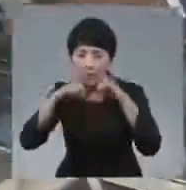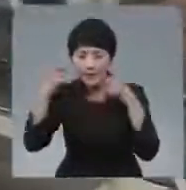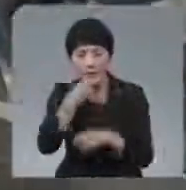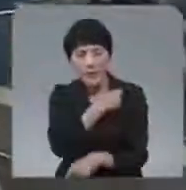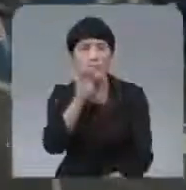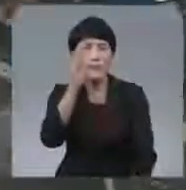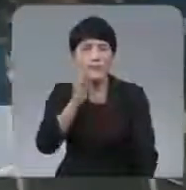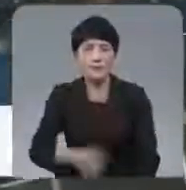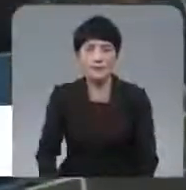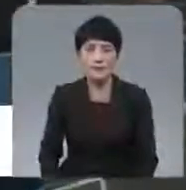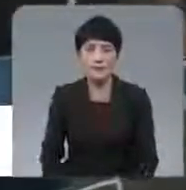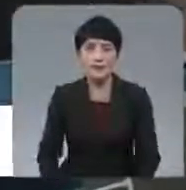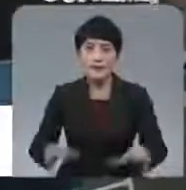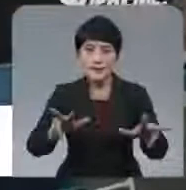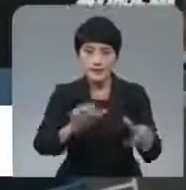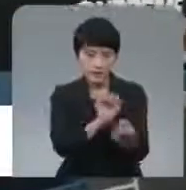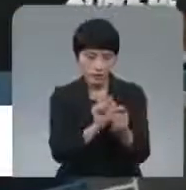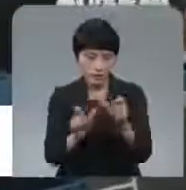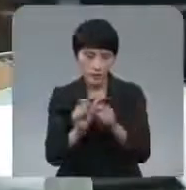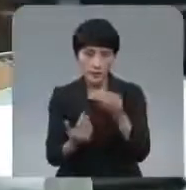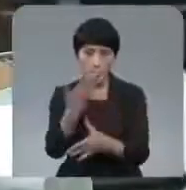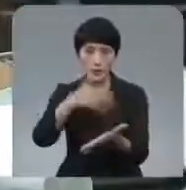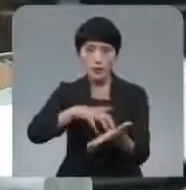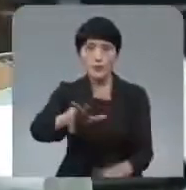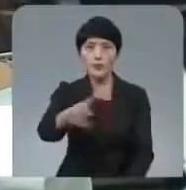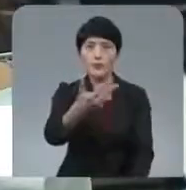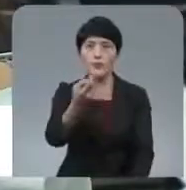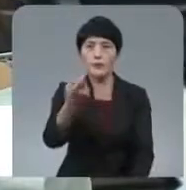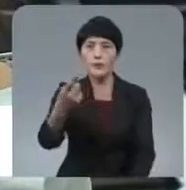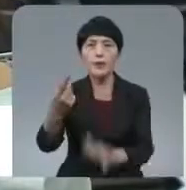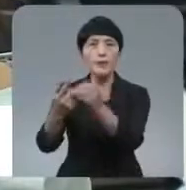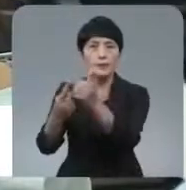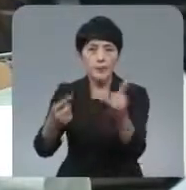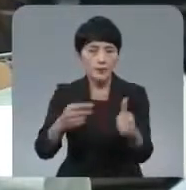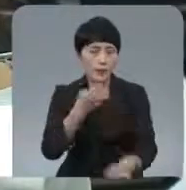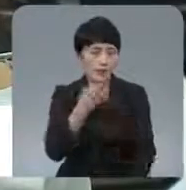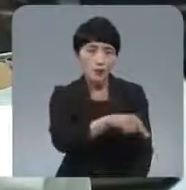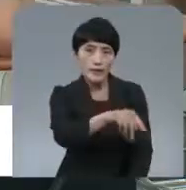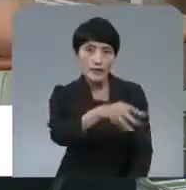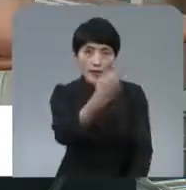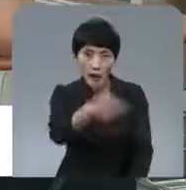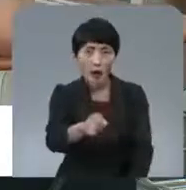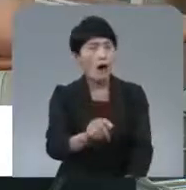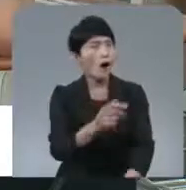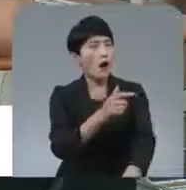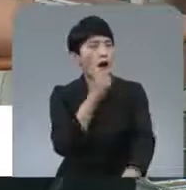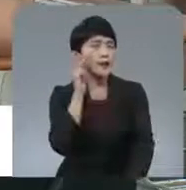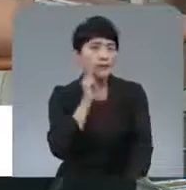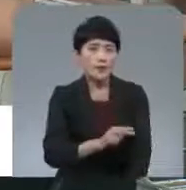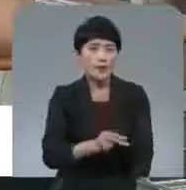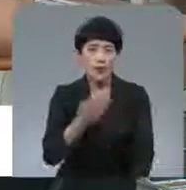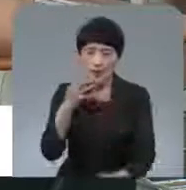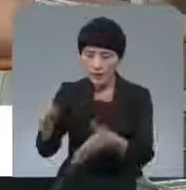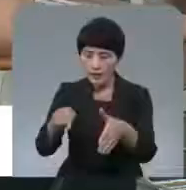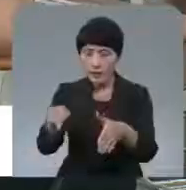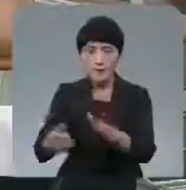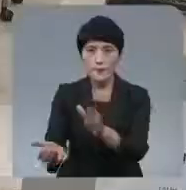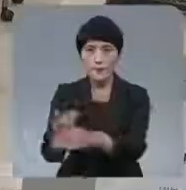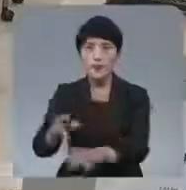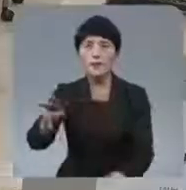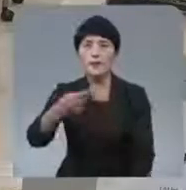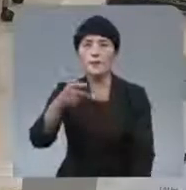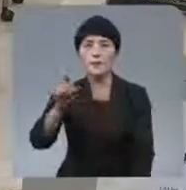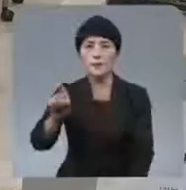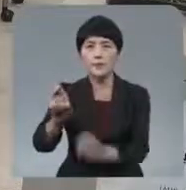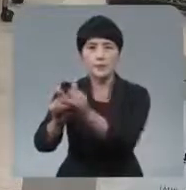hari Senin dinihari terdapat 711 kasus harian copied 19 yang telah terkonfirmasi diantaranya 301 kasus baru